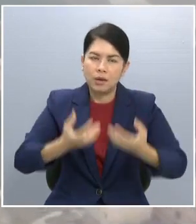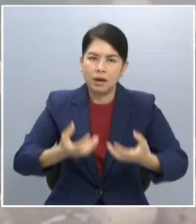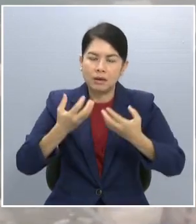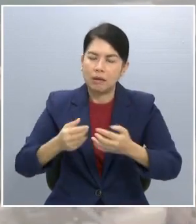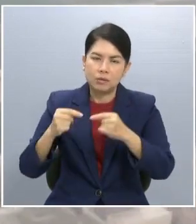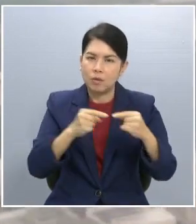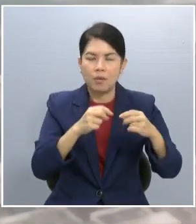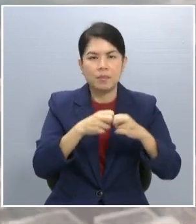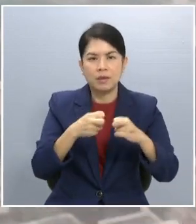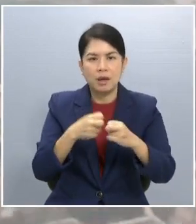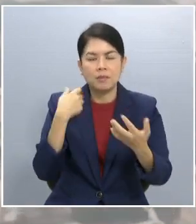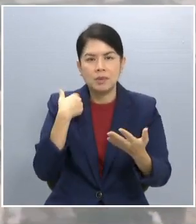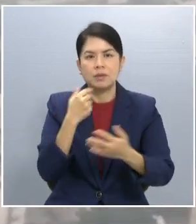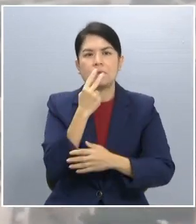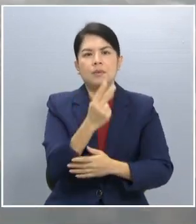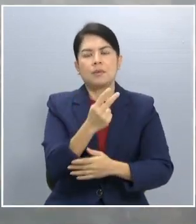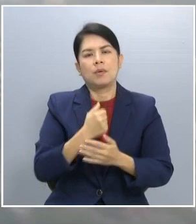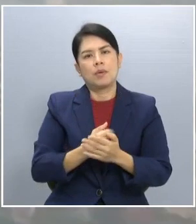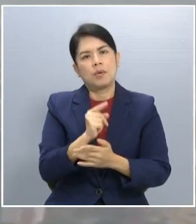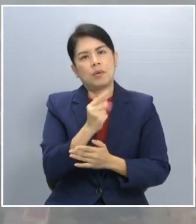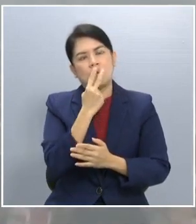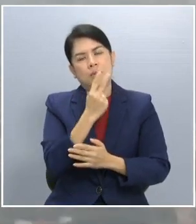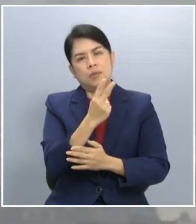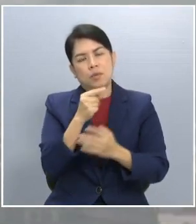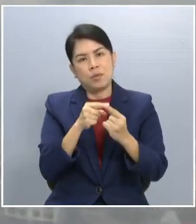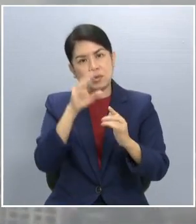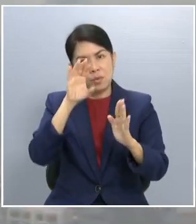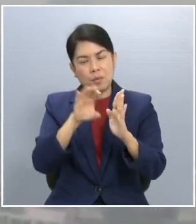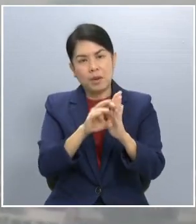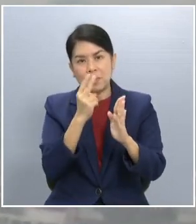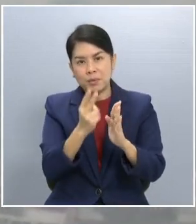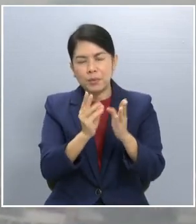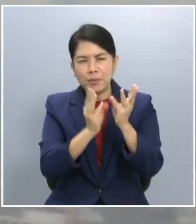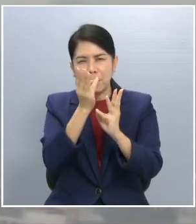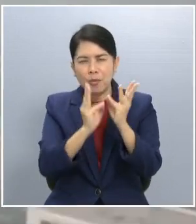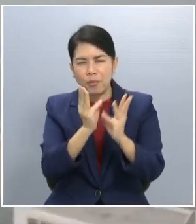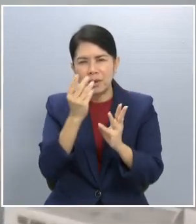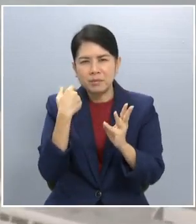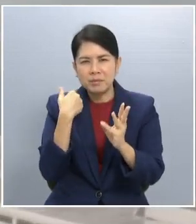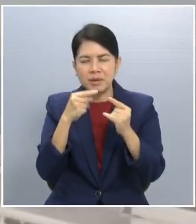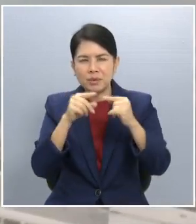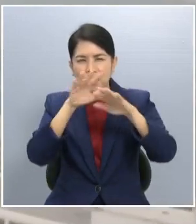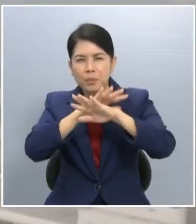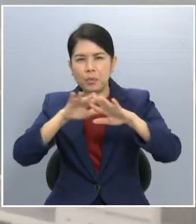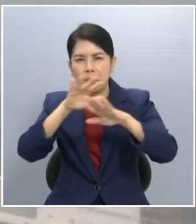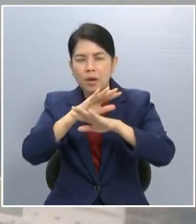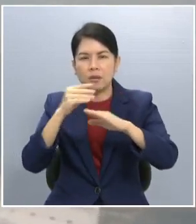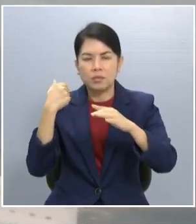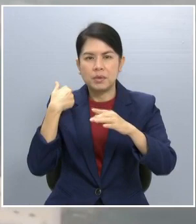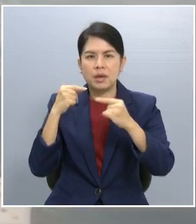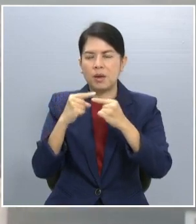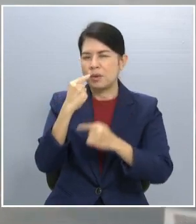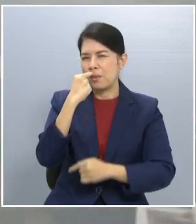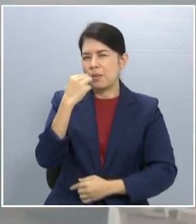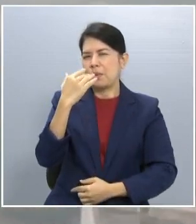เราไม่ใช่แค่ภาพที่เห็นชัดเจนนะคะกลิ่นเหม็นไม่ควันไฟก็ชัดเจนมากก็ปัจจัยสำคัญก็ไฟไม่ป่า